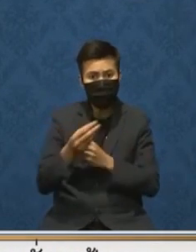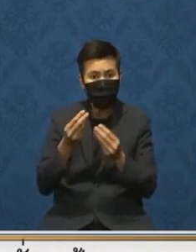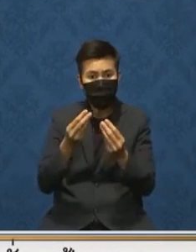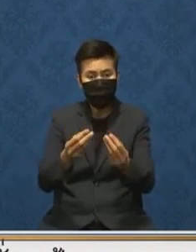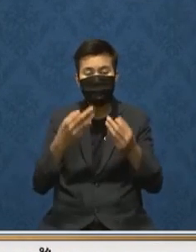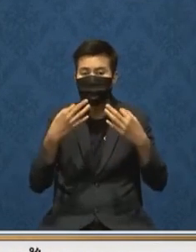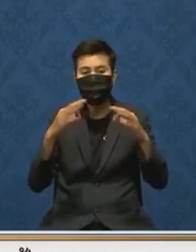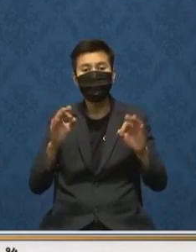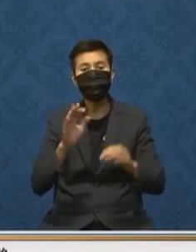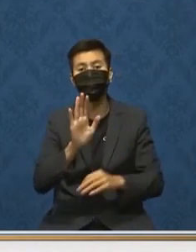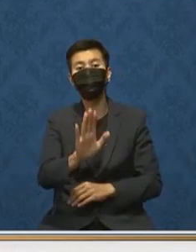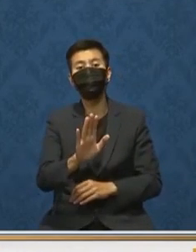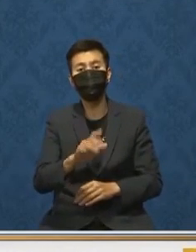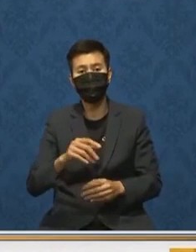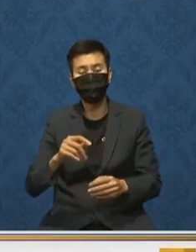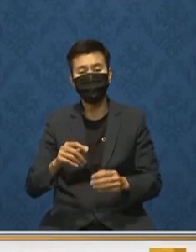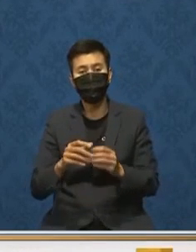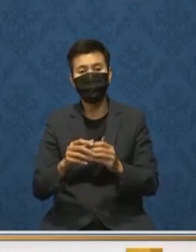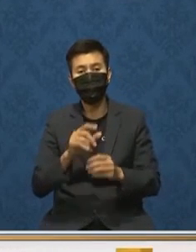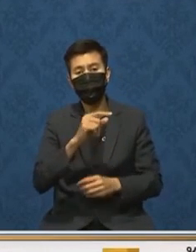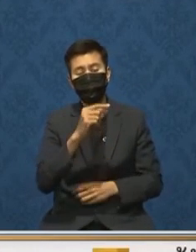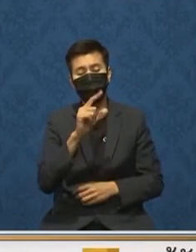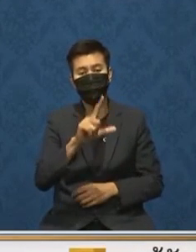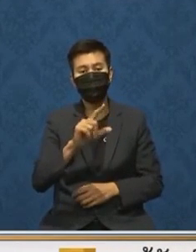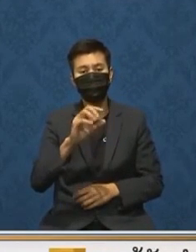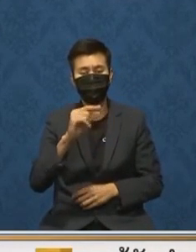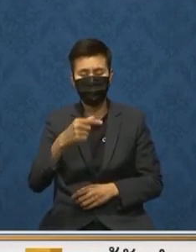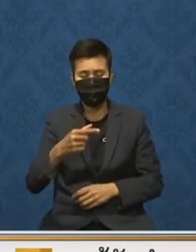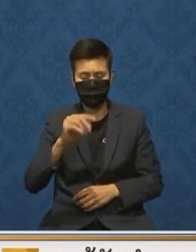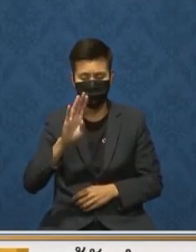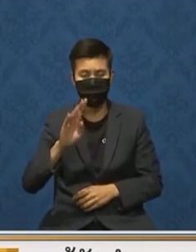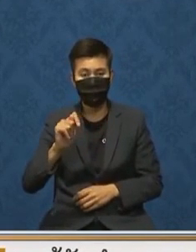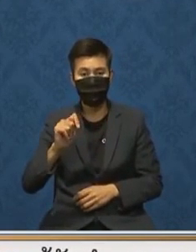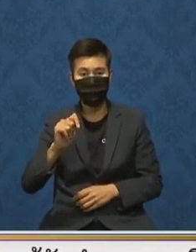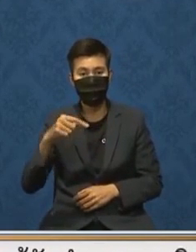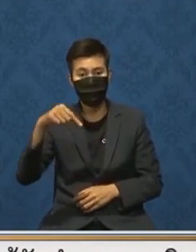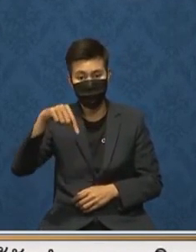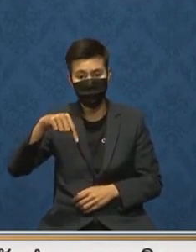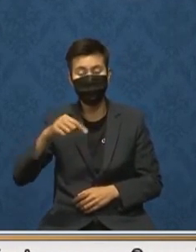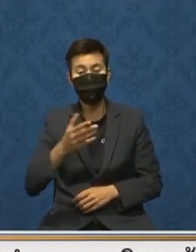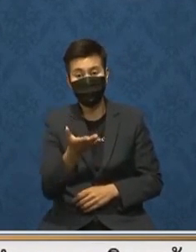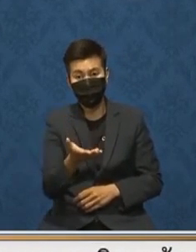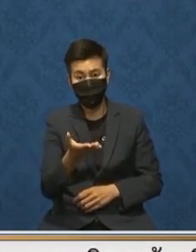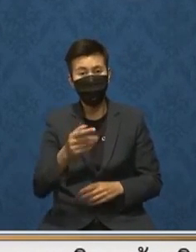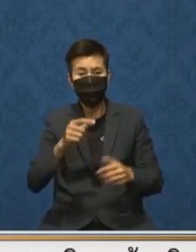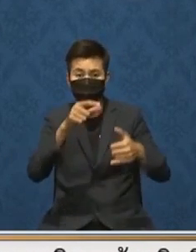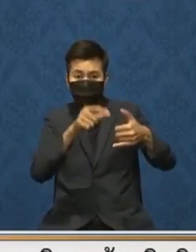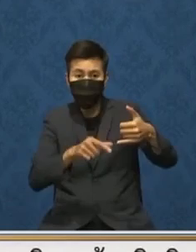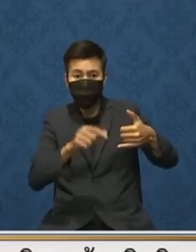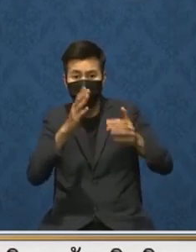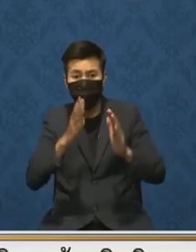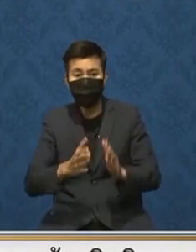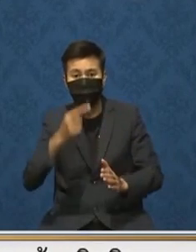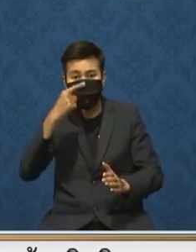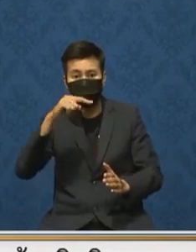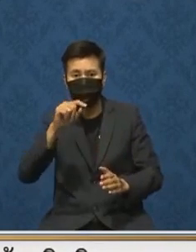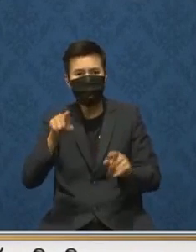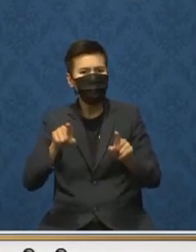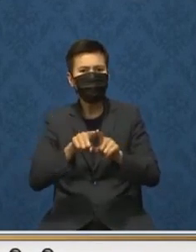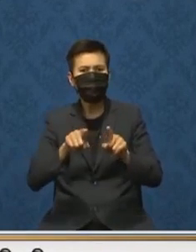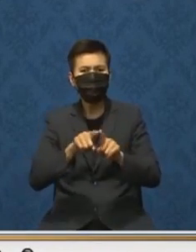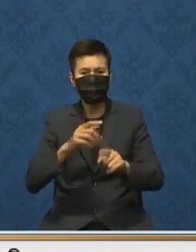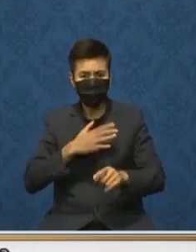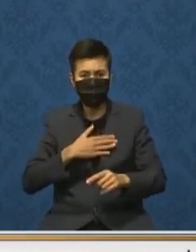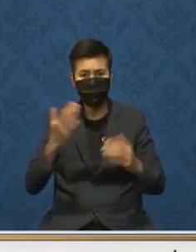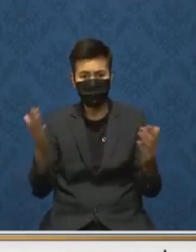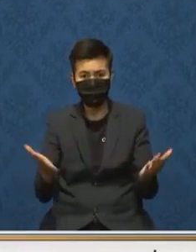รีภาพของเขาเขาก็เป็นคนไทยคนหนึ่งที่ควรจะมีสิทธิเสรีภาพผมจึงสนับสนุนนะครับในร่